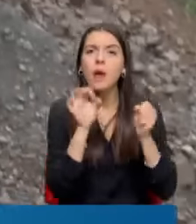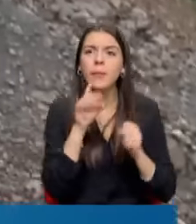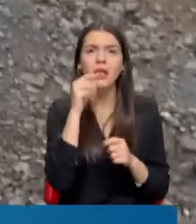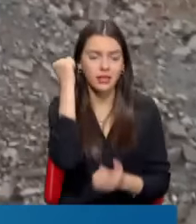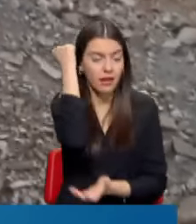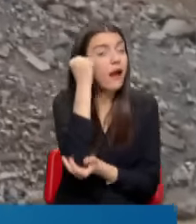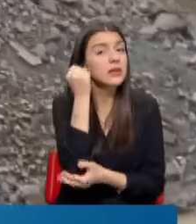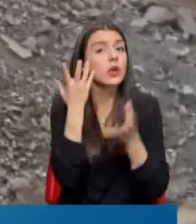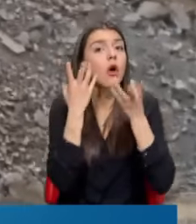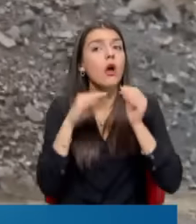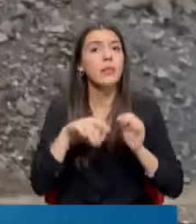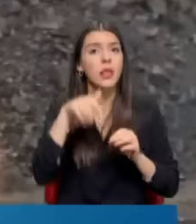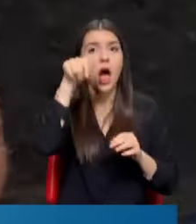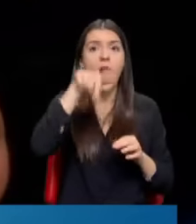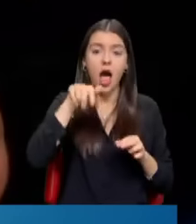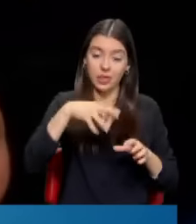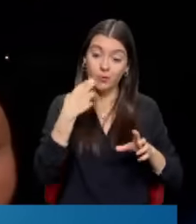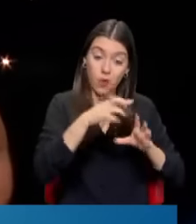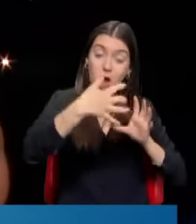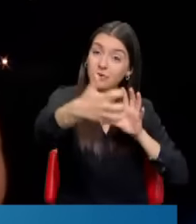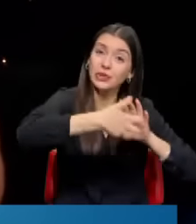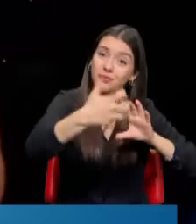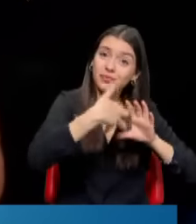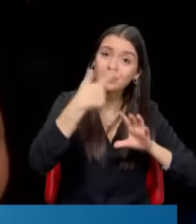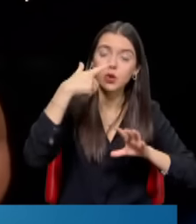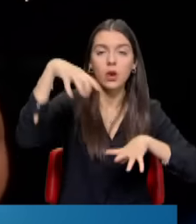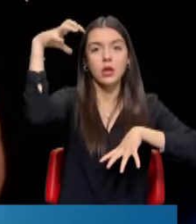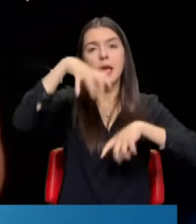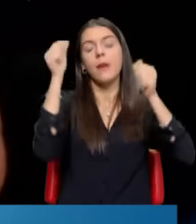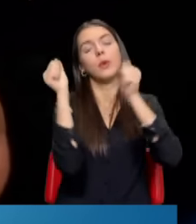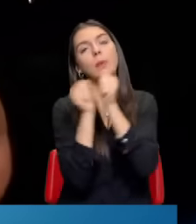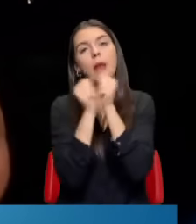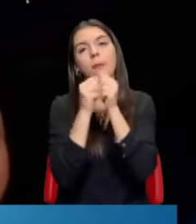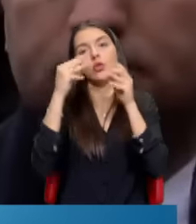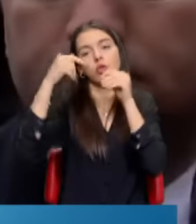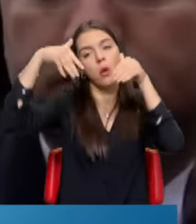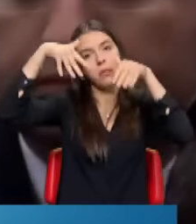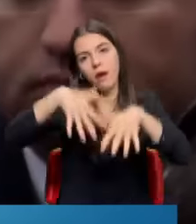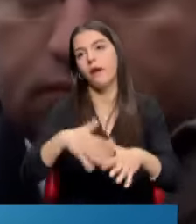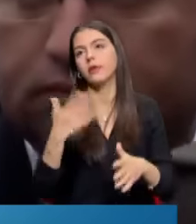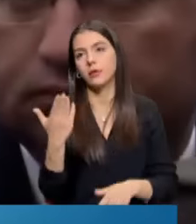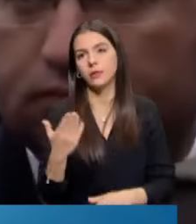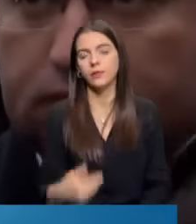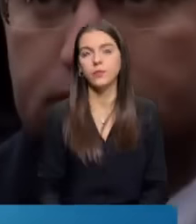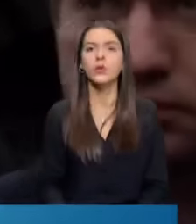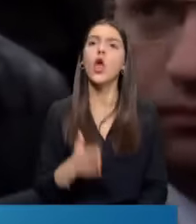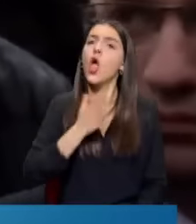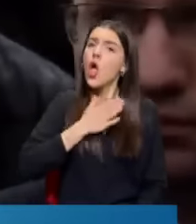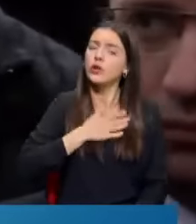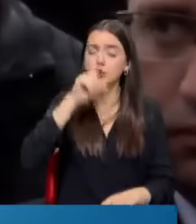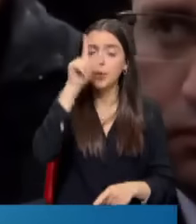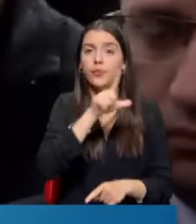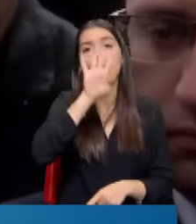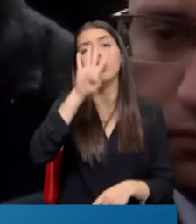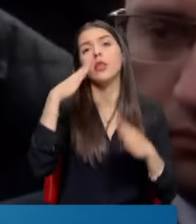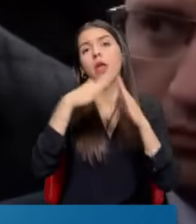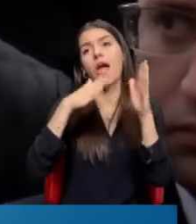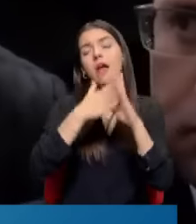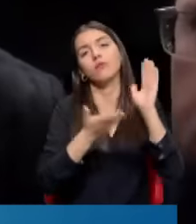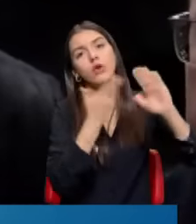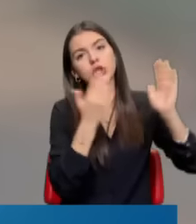çakmadan altını boşaltınca toprağın, o da yağışla birlikte kaydı geldi. Önce 14 ev boşaltıldı, şu an itibariyle 30